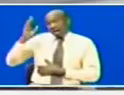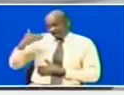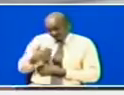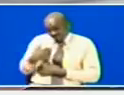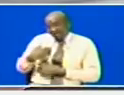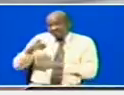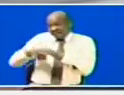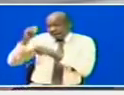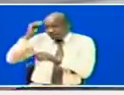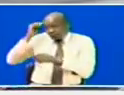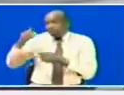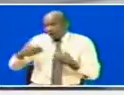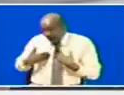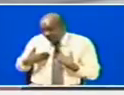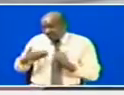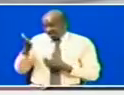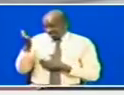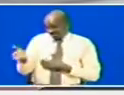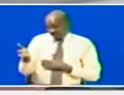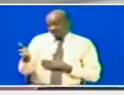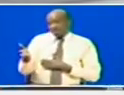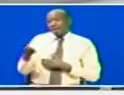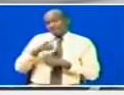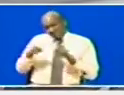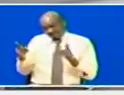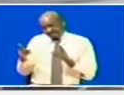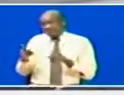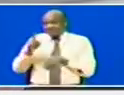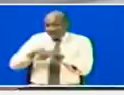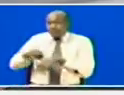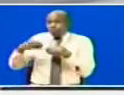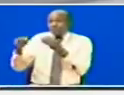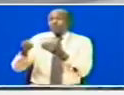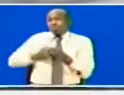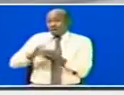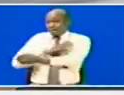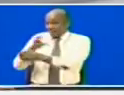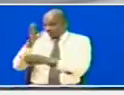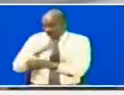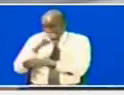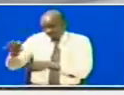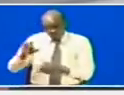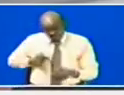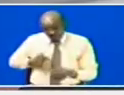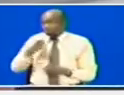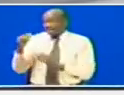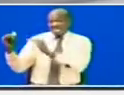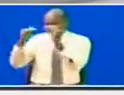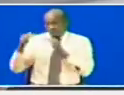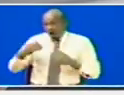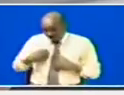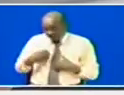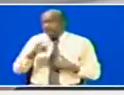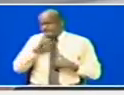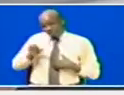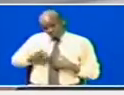kule kuelimika, utapata kwamba kule kuelimika kidogo kulimpatia mwanamke kipaumbele na kusema kwamba mwanamke na mwanamume ni sawa. Ambapo mimi